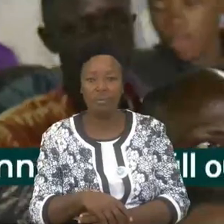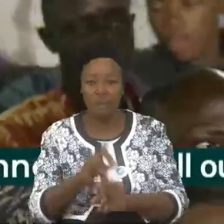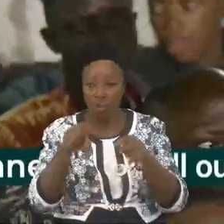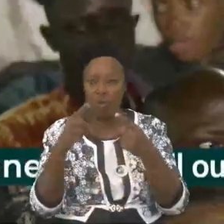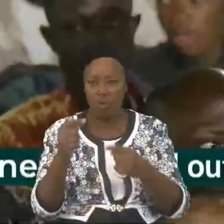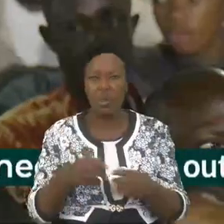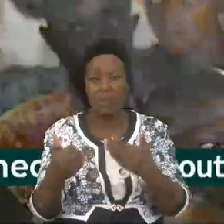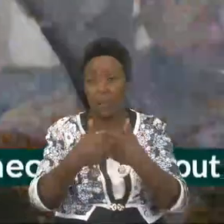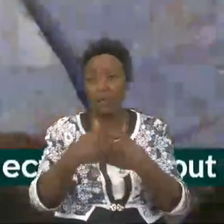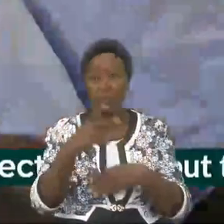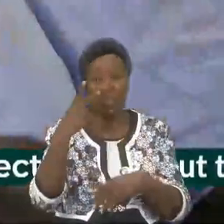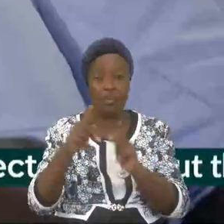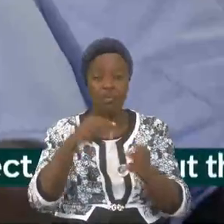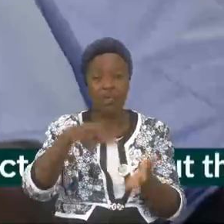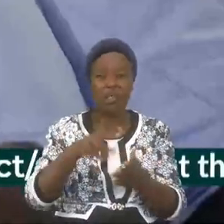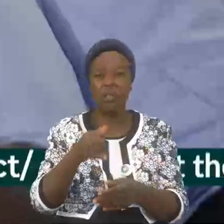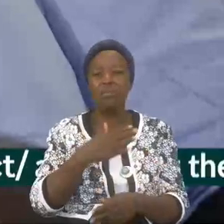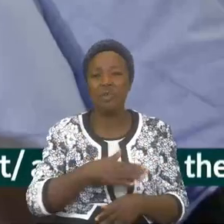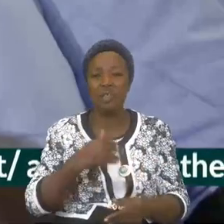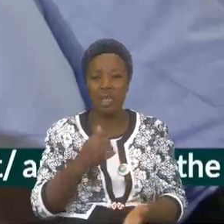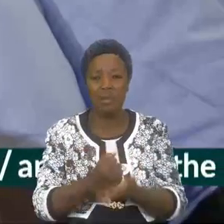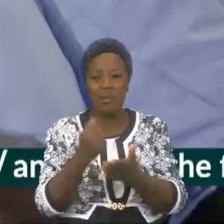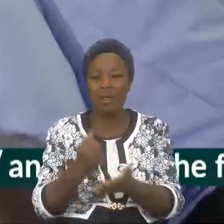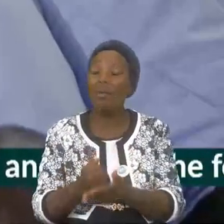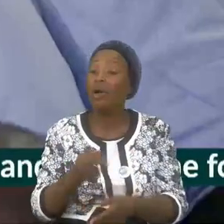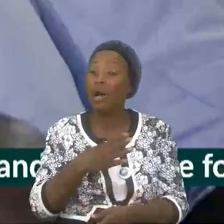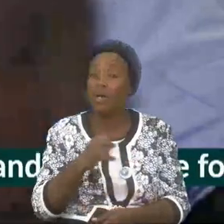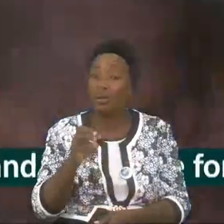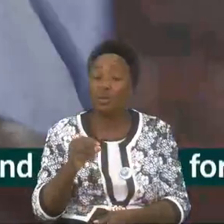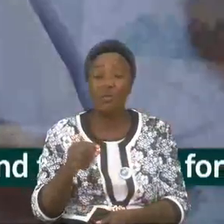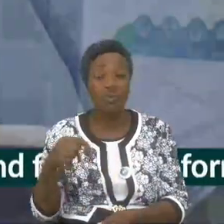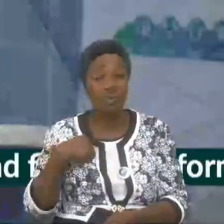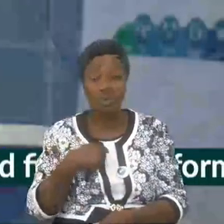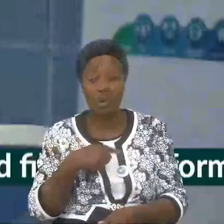Regardez les mains de ceux qui sont debout.